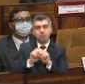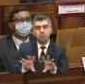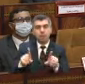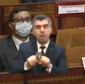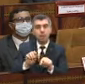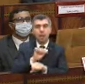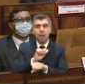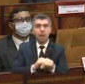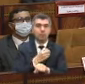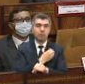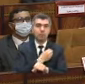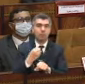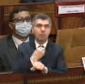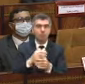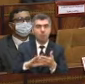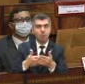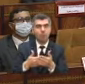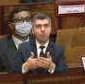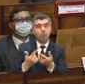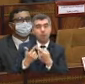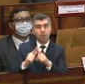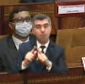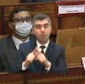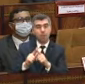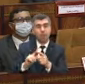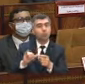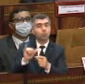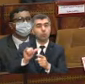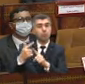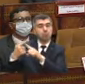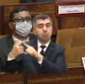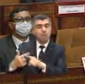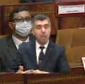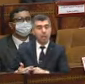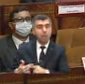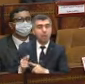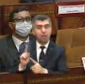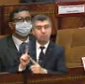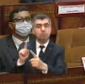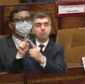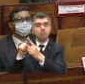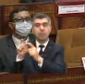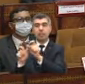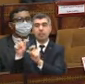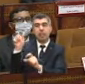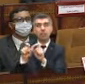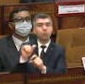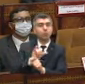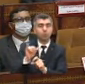الحماية الاجتماعية، لا سيما على مستوى التمويل واستهداف الفئات المستحقة للحماية